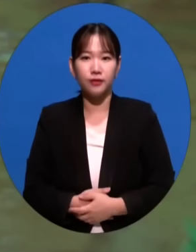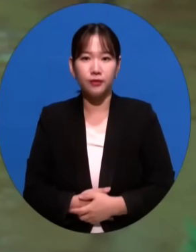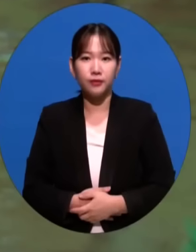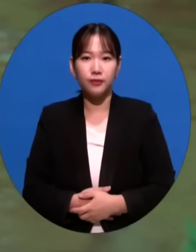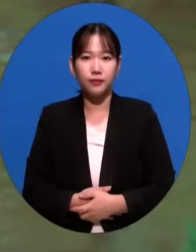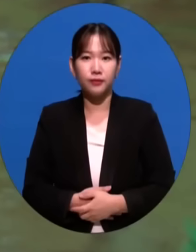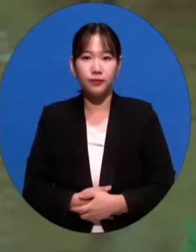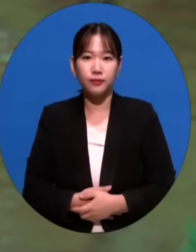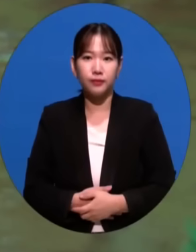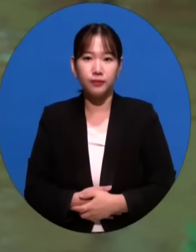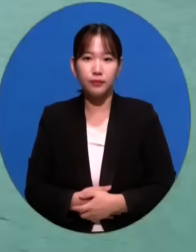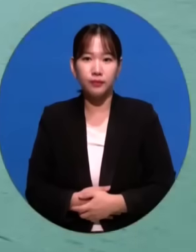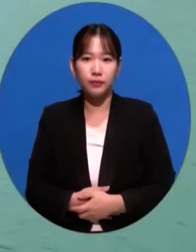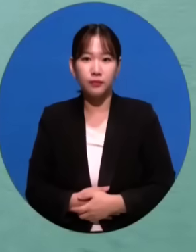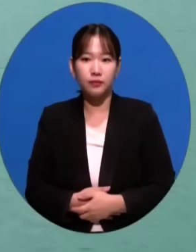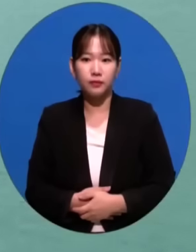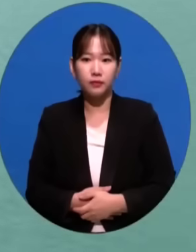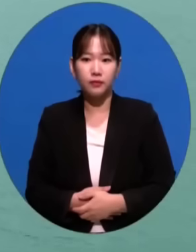기자입니다.